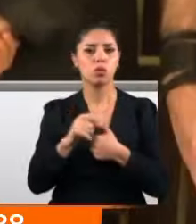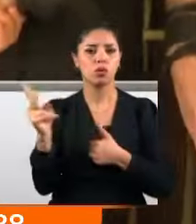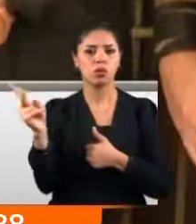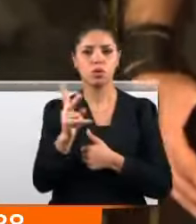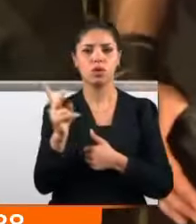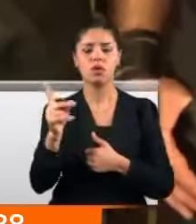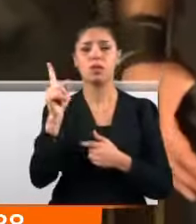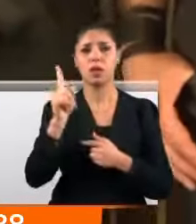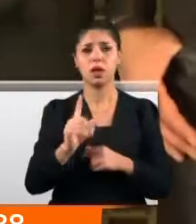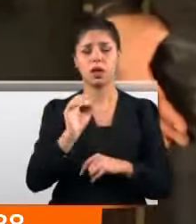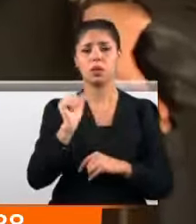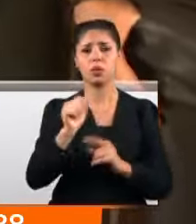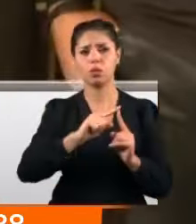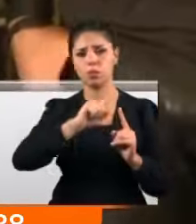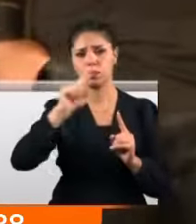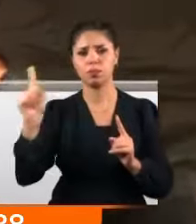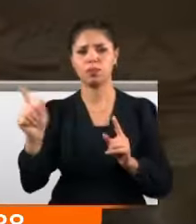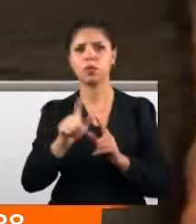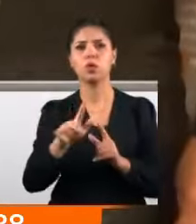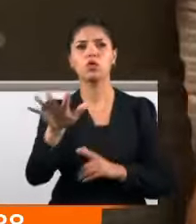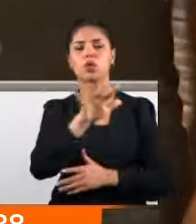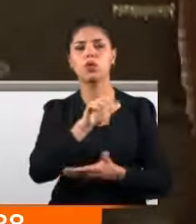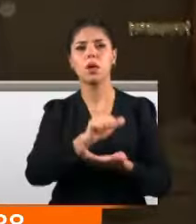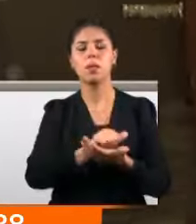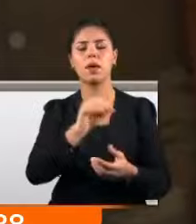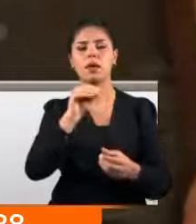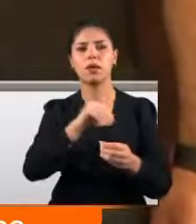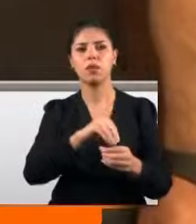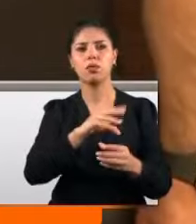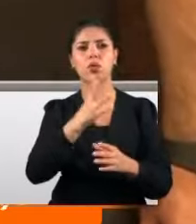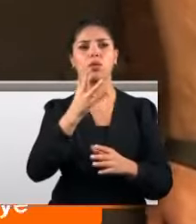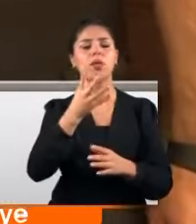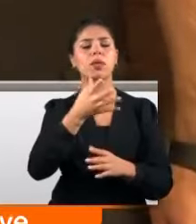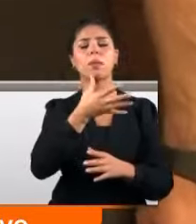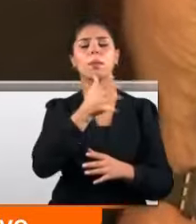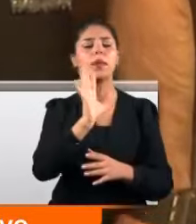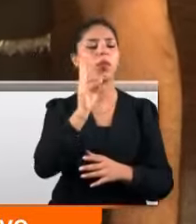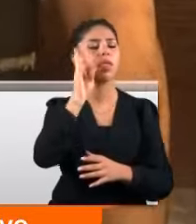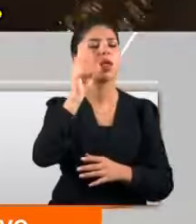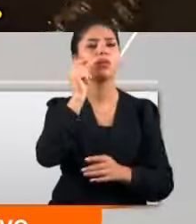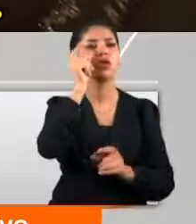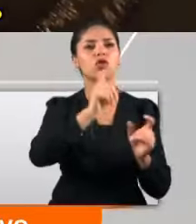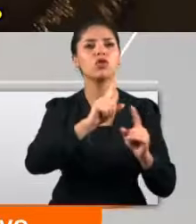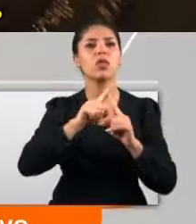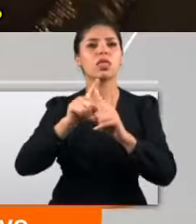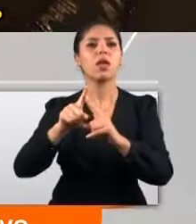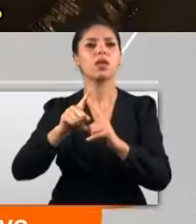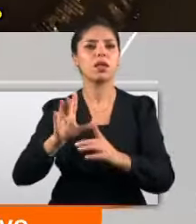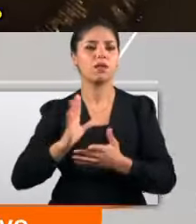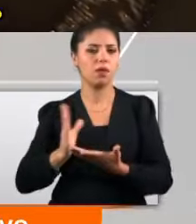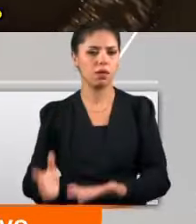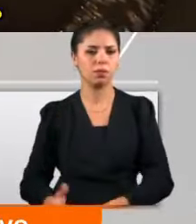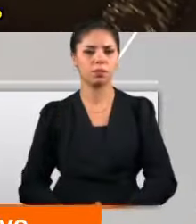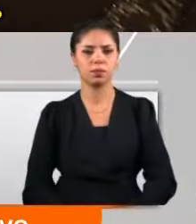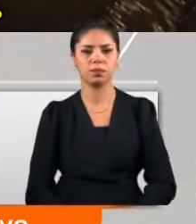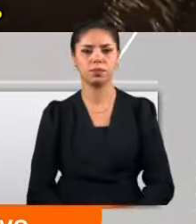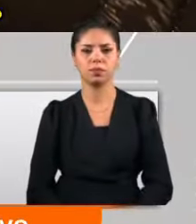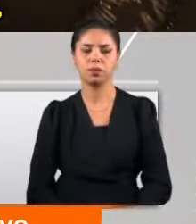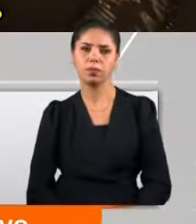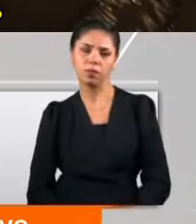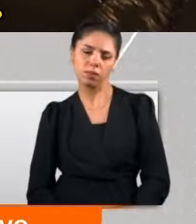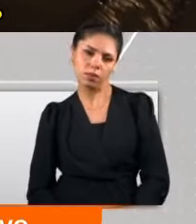yana sosyal medya üzerinden kimliği belirsiz kişiler tarafından tehdide maruz kalıyor. Boyunuzdan büyük işlere karışmayın